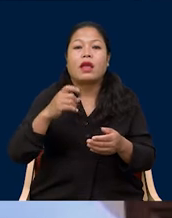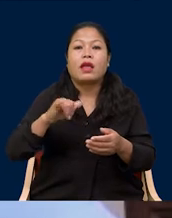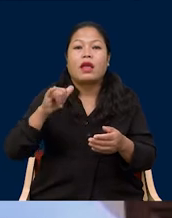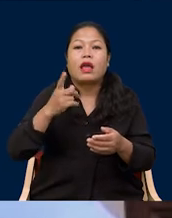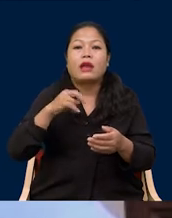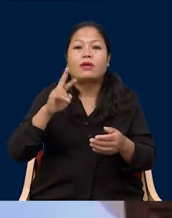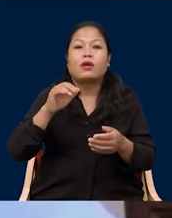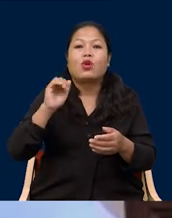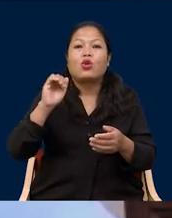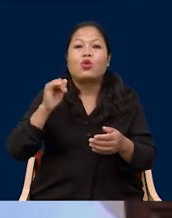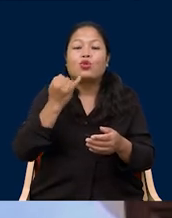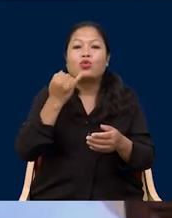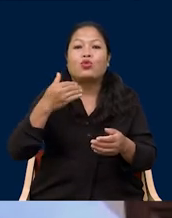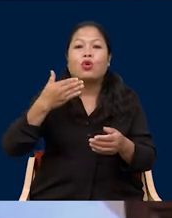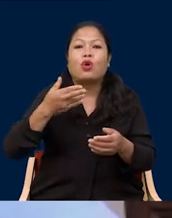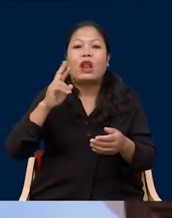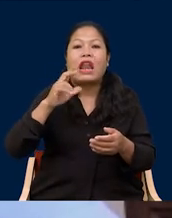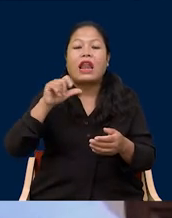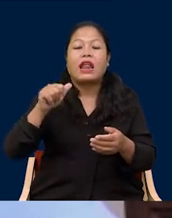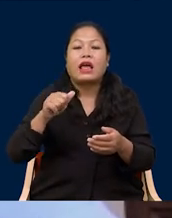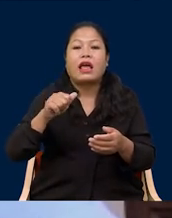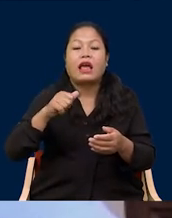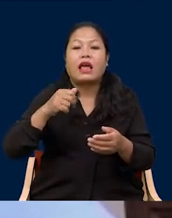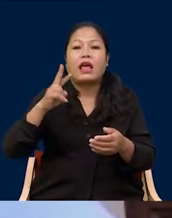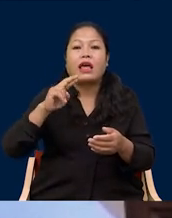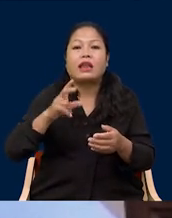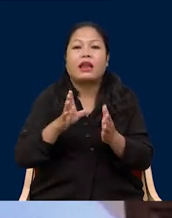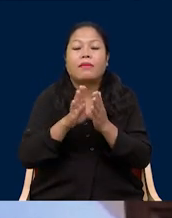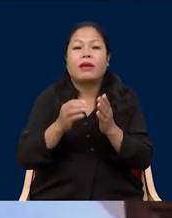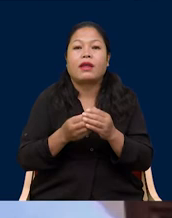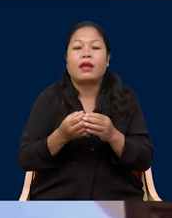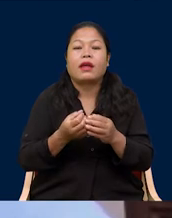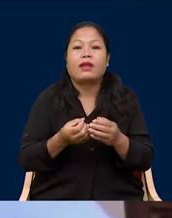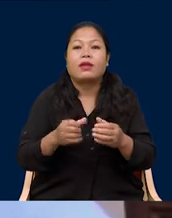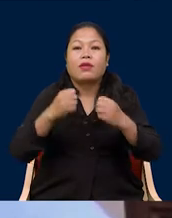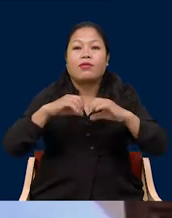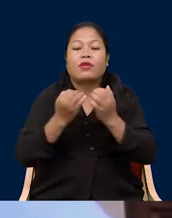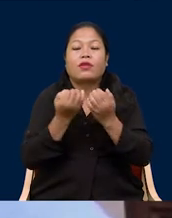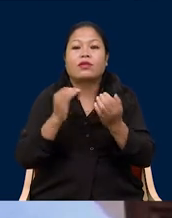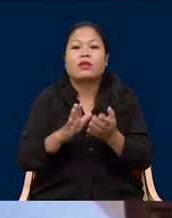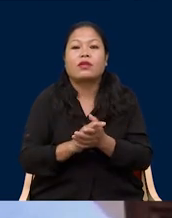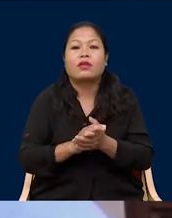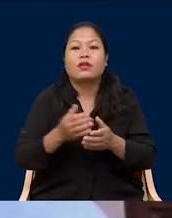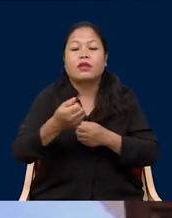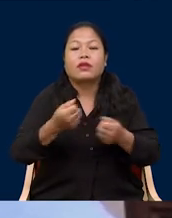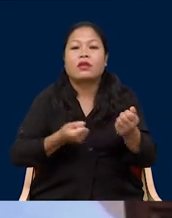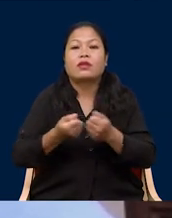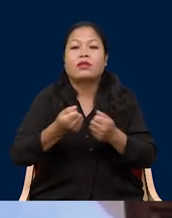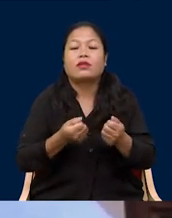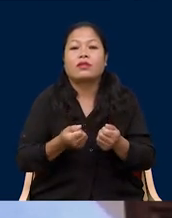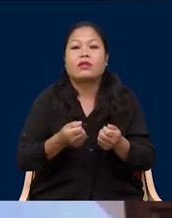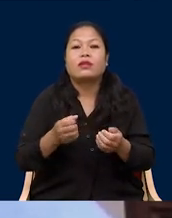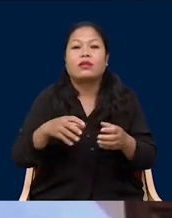हाइड्रो पावर सोलरबाट प्रयोग गरेको एनर्जीलाई चाहिँ हामी इलेक्ट्रिकल कुकिङमा हामी हामी प्रयोग गर्न सक्छौँ।